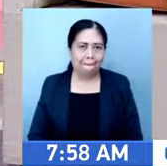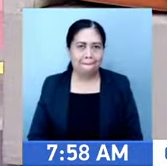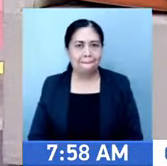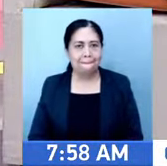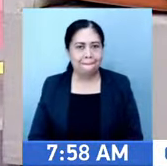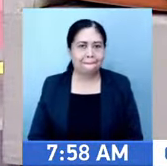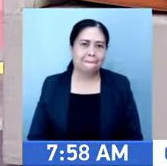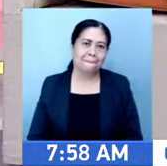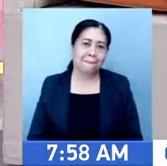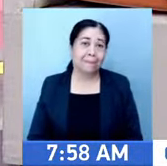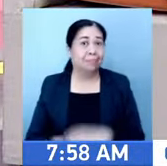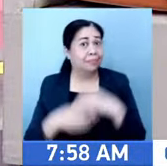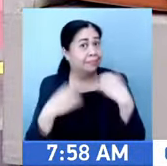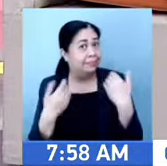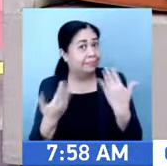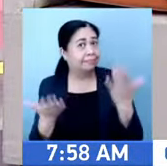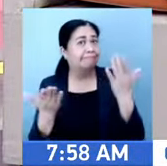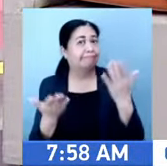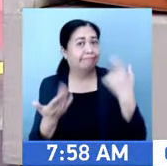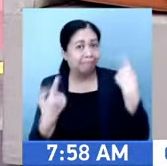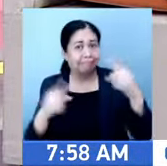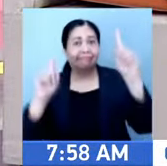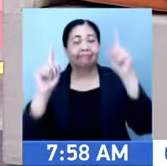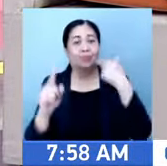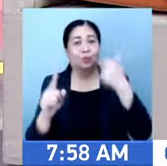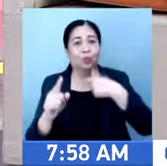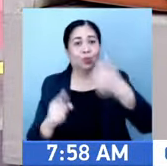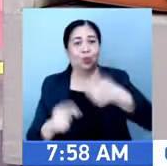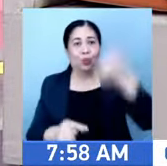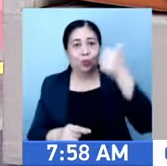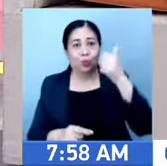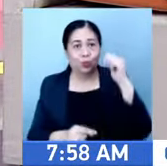Siyempre, may naka-hit the jackpot na. Hello?